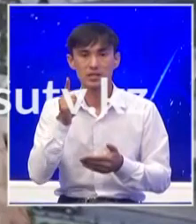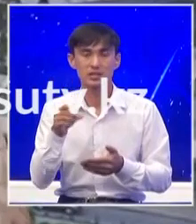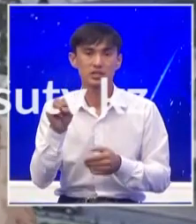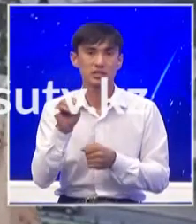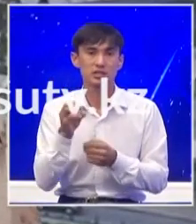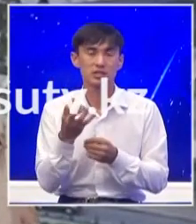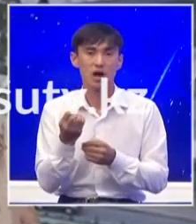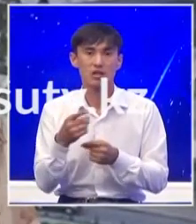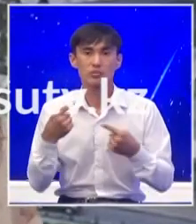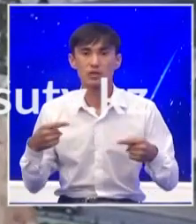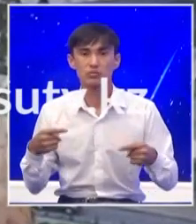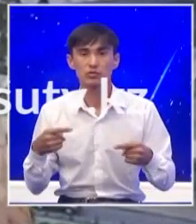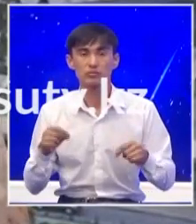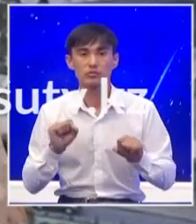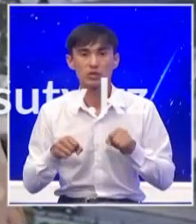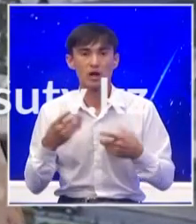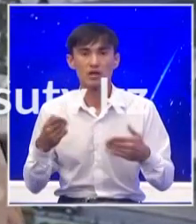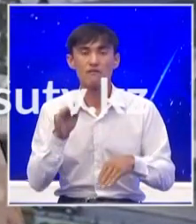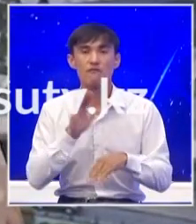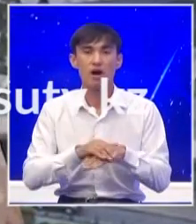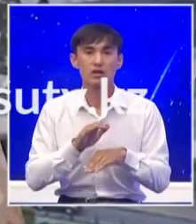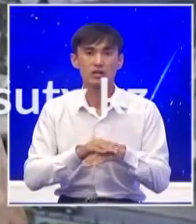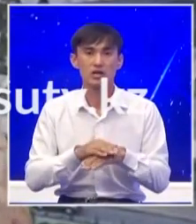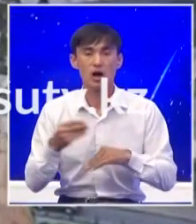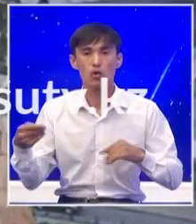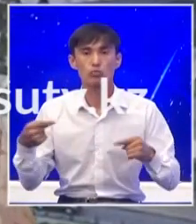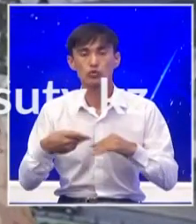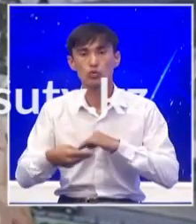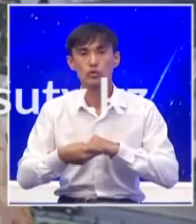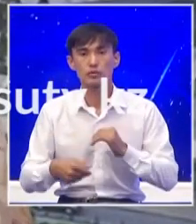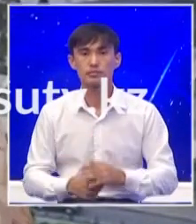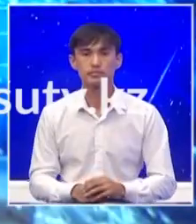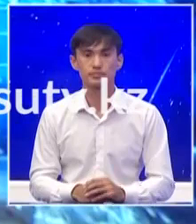сигналам, может быть, возможно, какие-то факты, да, коррупционные.